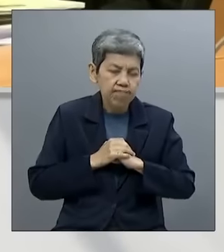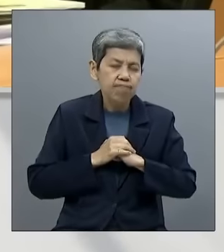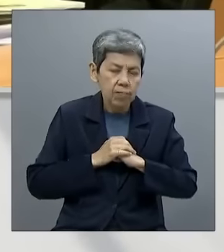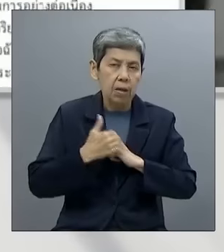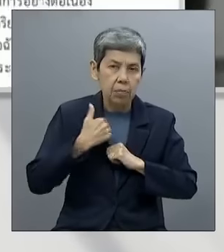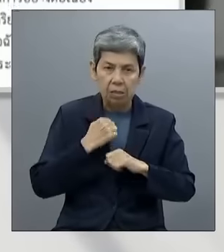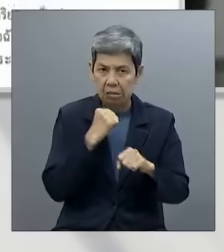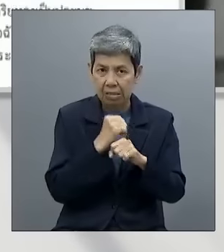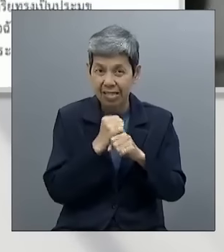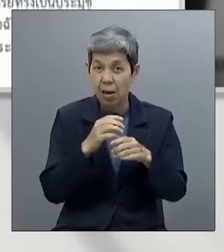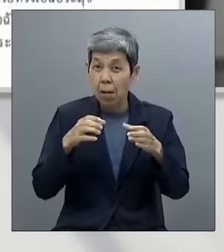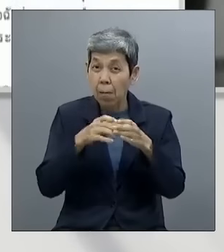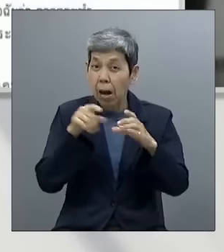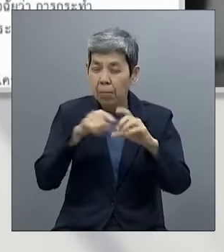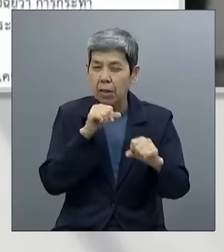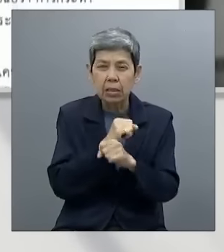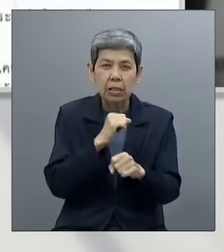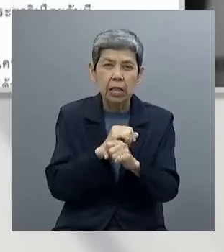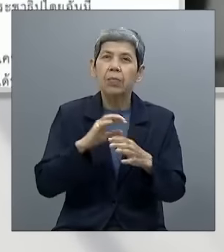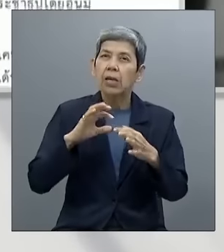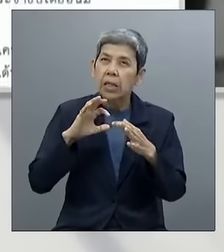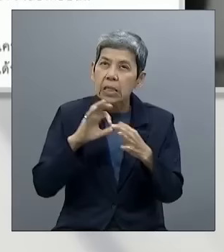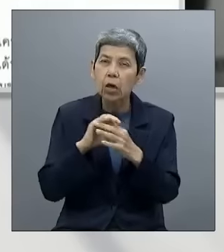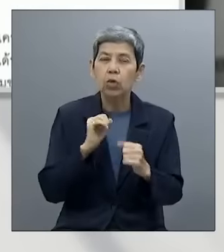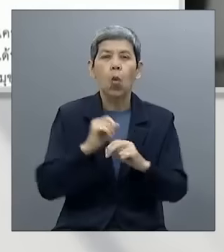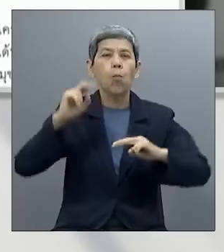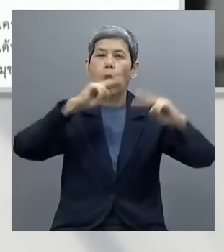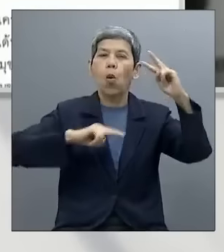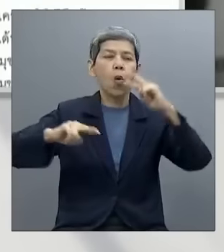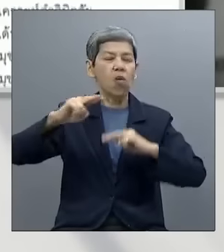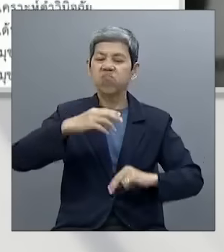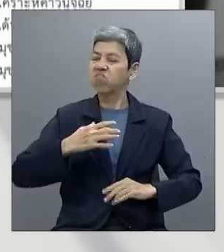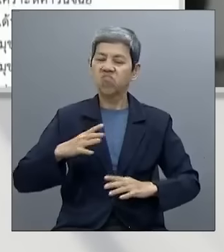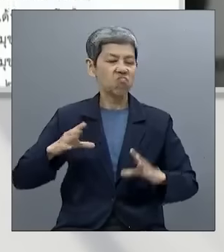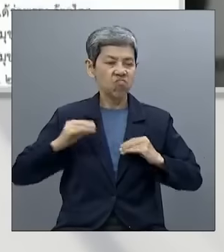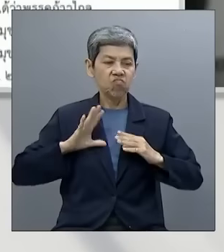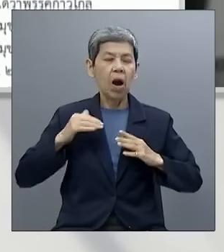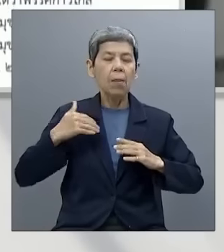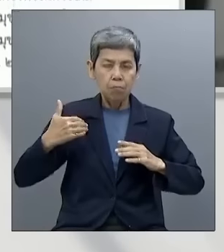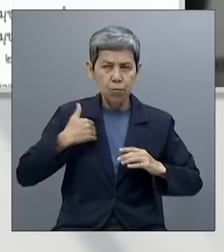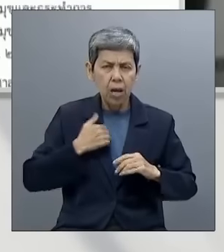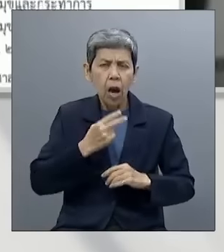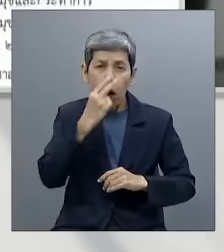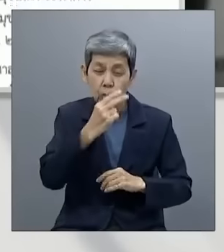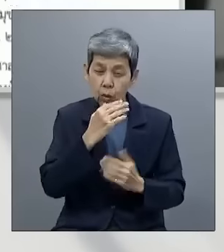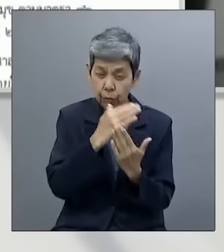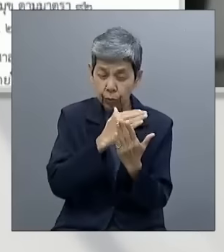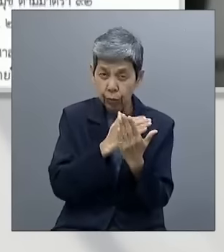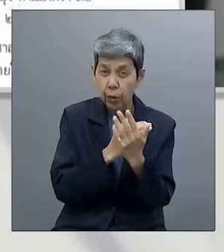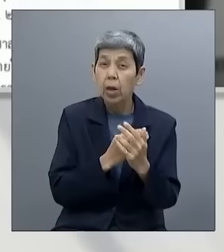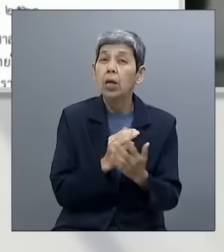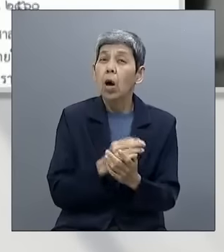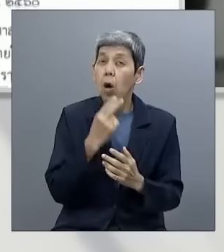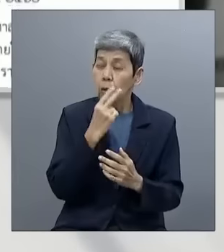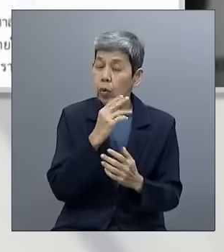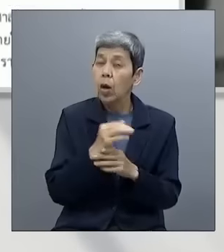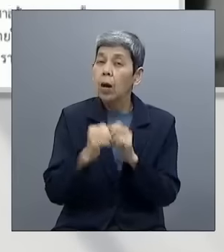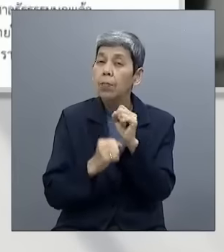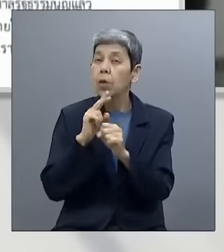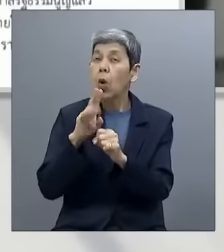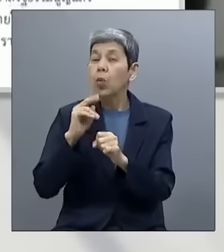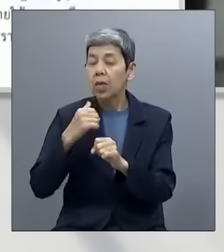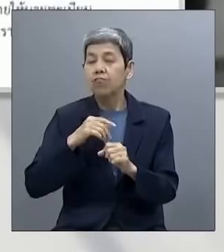ระทำการล้มล้างและเป็นปฏิปักษ์ต่อการปกครองโดยมีคำวินิจฉัยเดิมฉบับที่3/2567